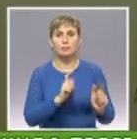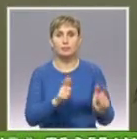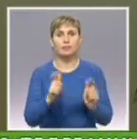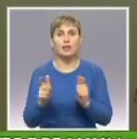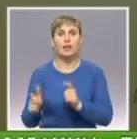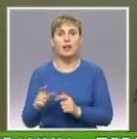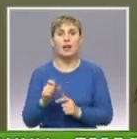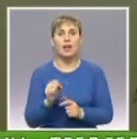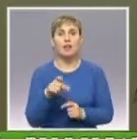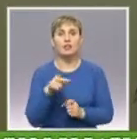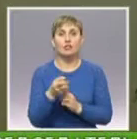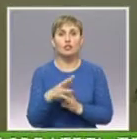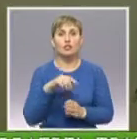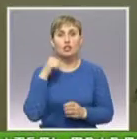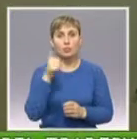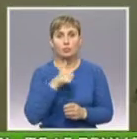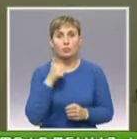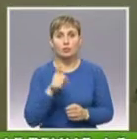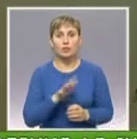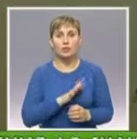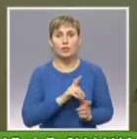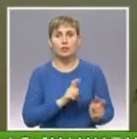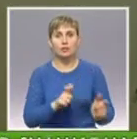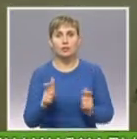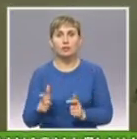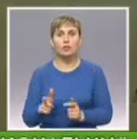за 2014 год выставлено